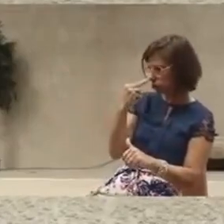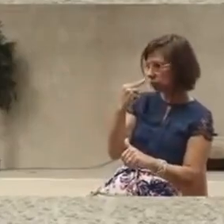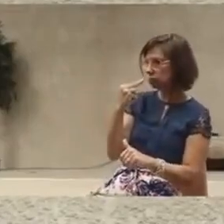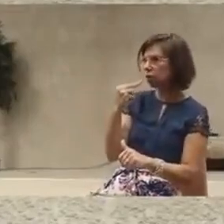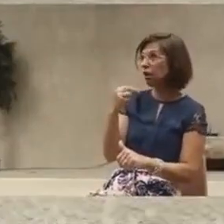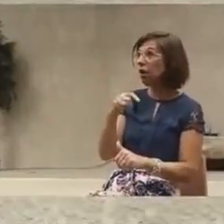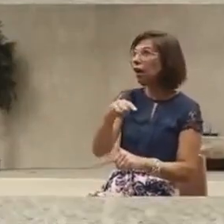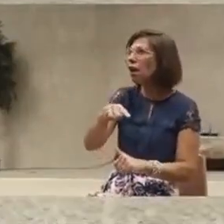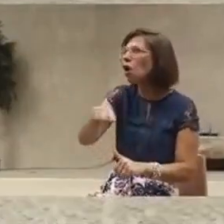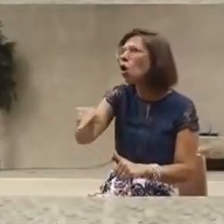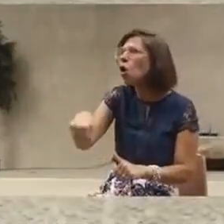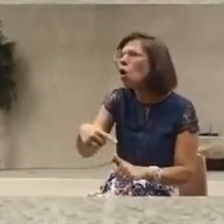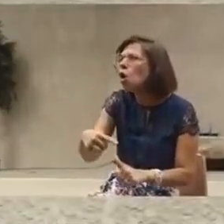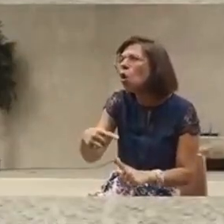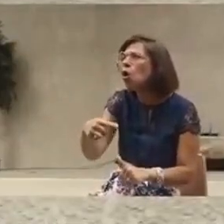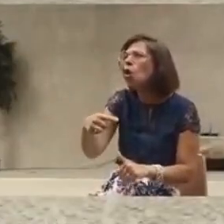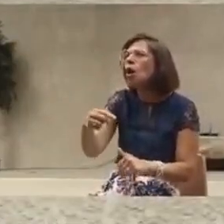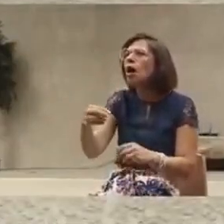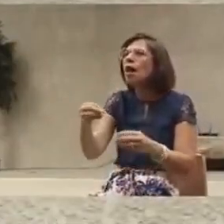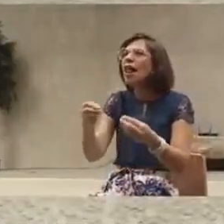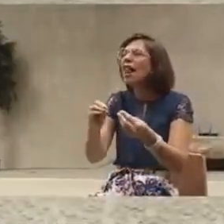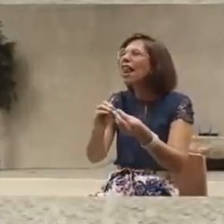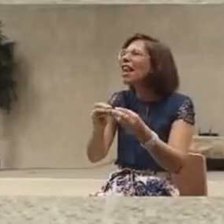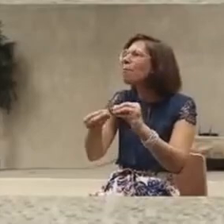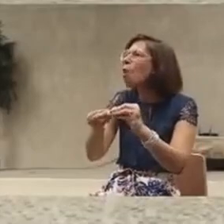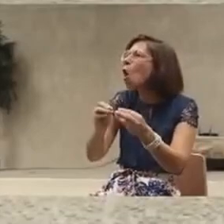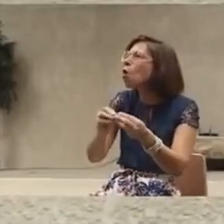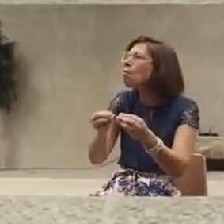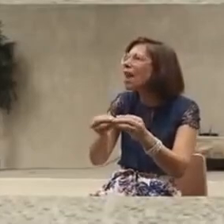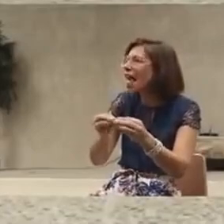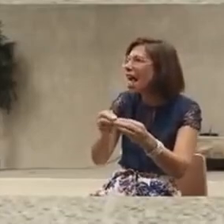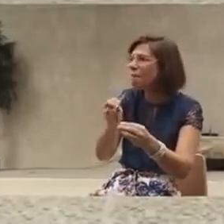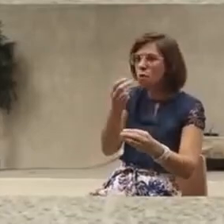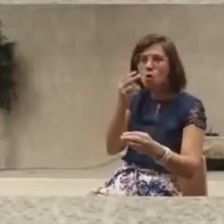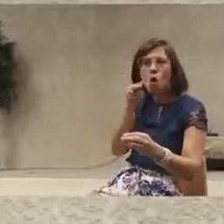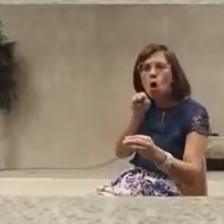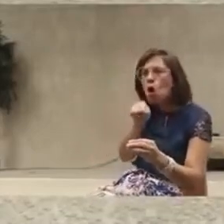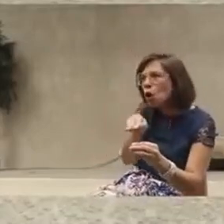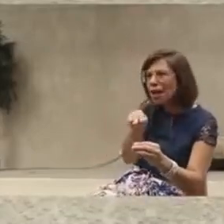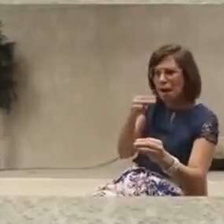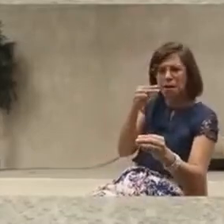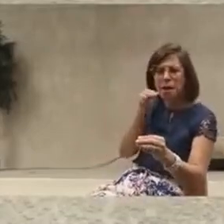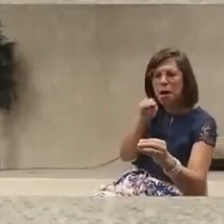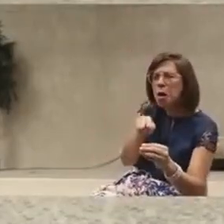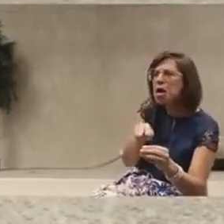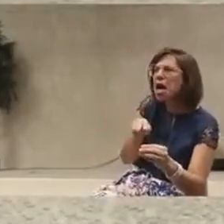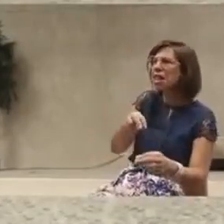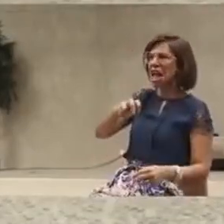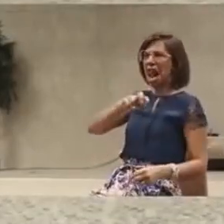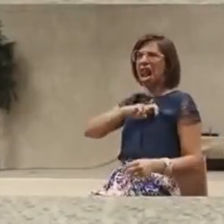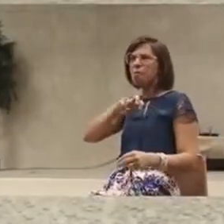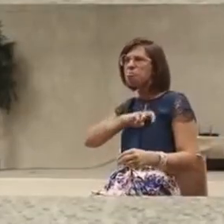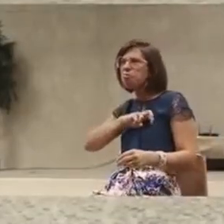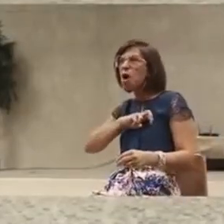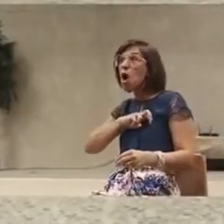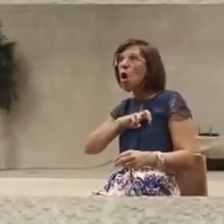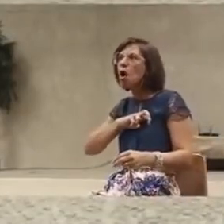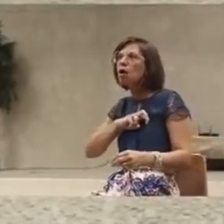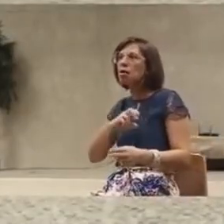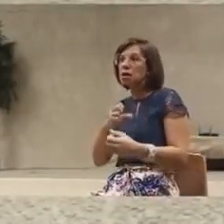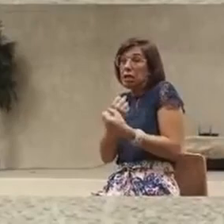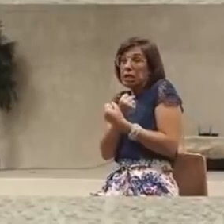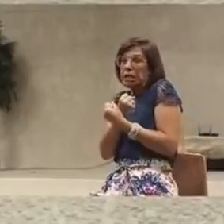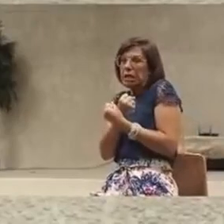leur constatation, par leur évaluation, ils étaient là dans la crainte, dans la